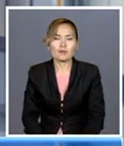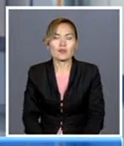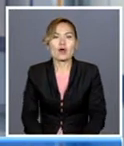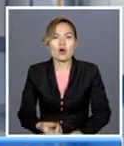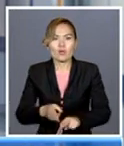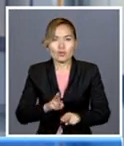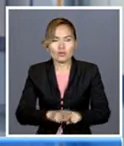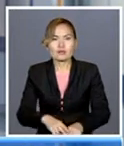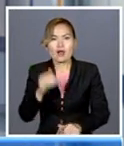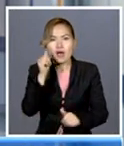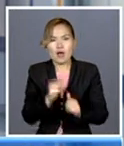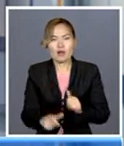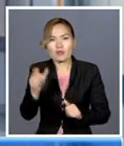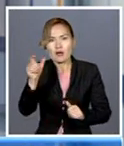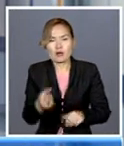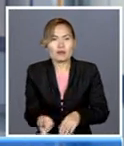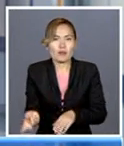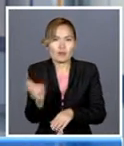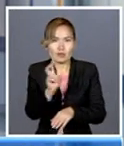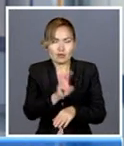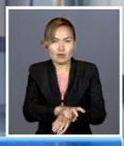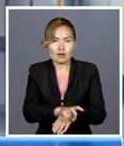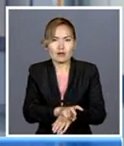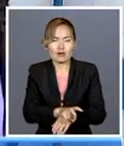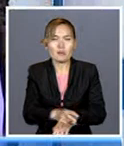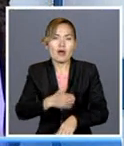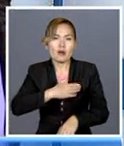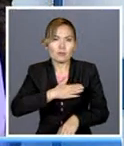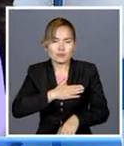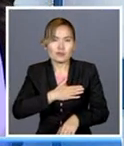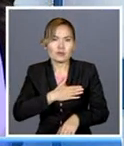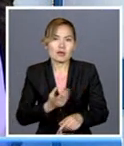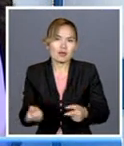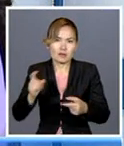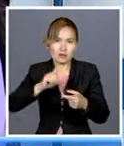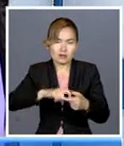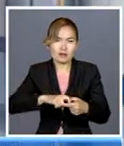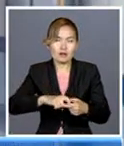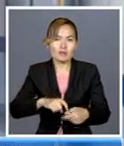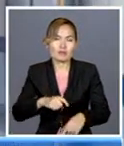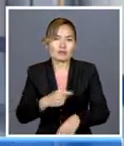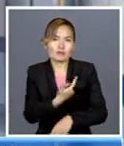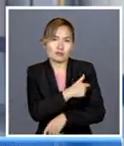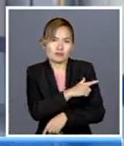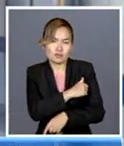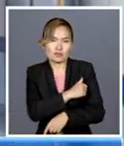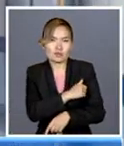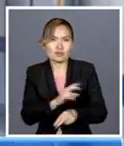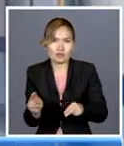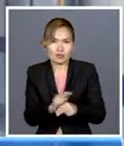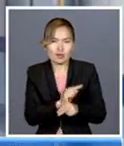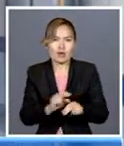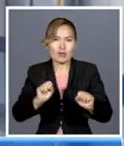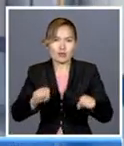тапсырып, обследование жасап, осы портал арқылы бізге түседі. Біз көп очередке қоймаймыз,